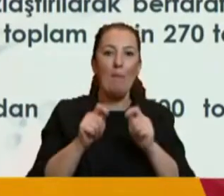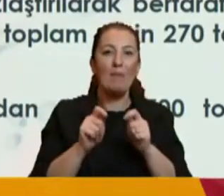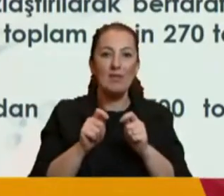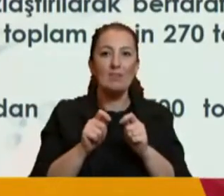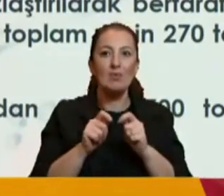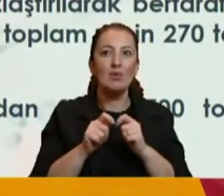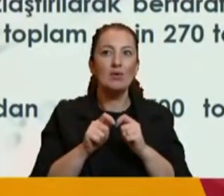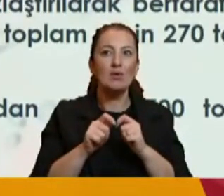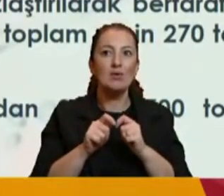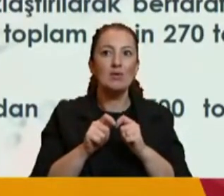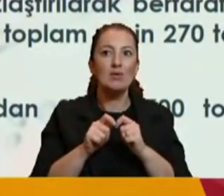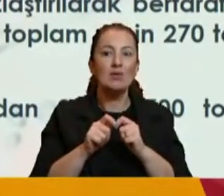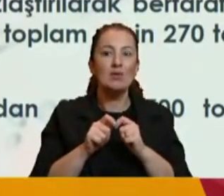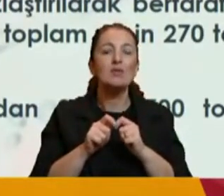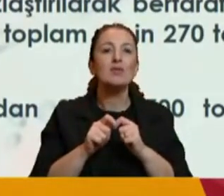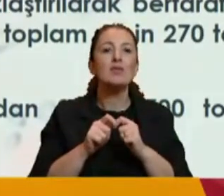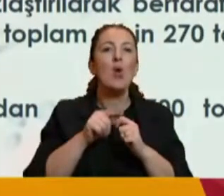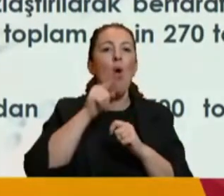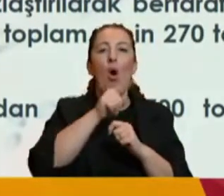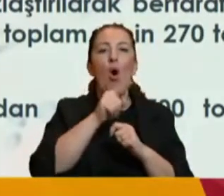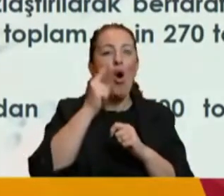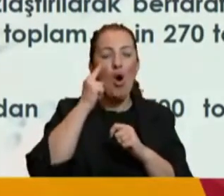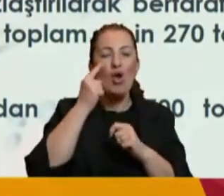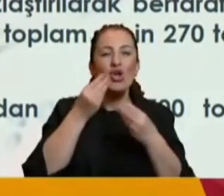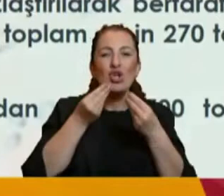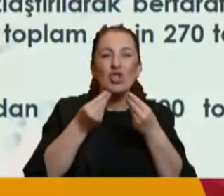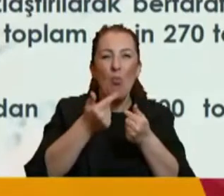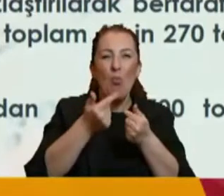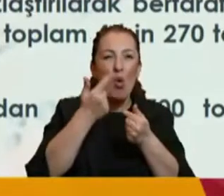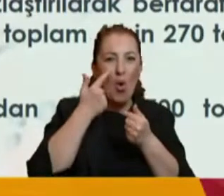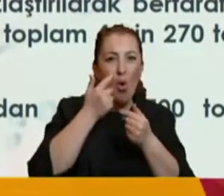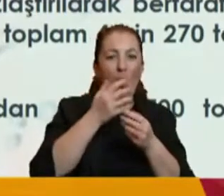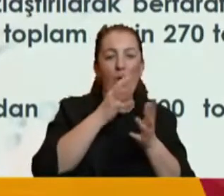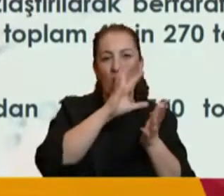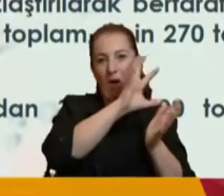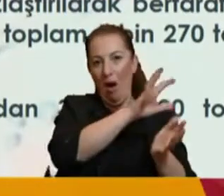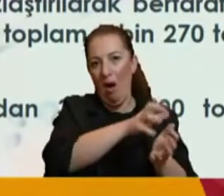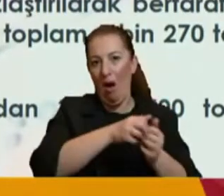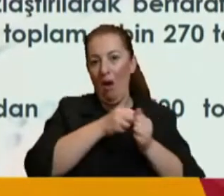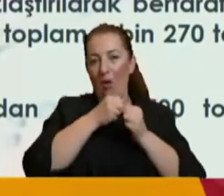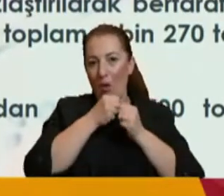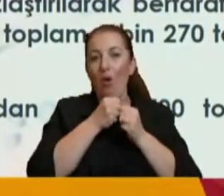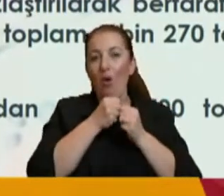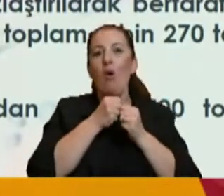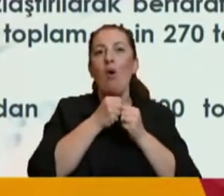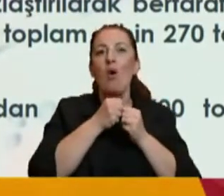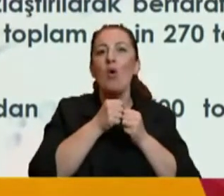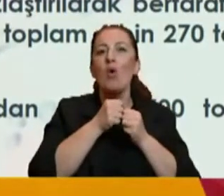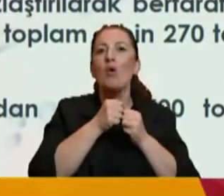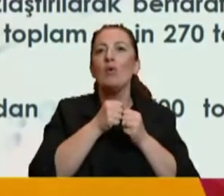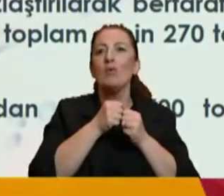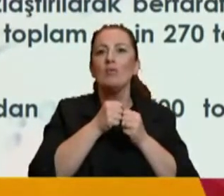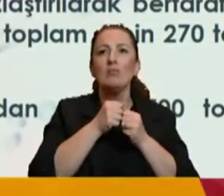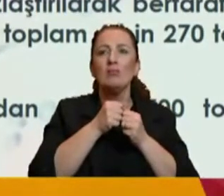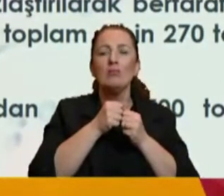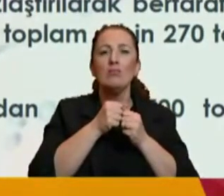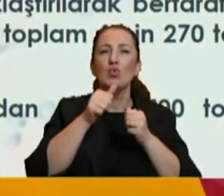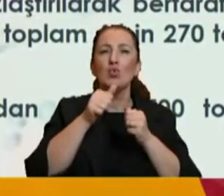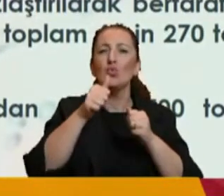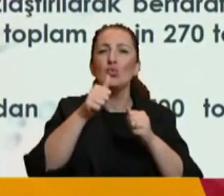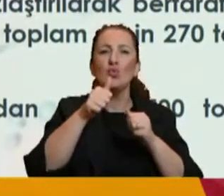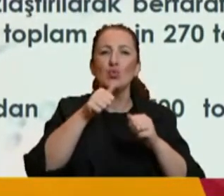susuzlaştırma ünitesi ne çamuru pompalıyor ve Oradan da susuz aştıktan sonra doğrudan